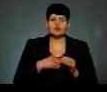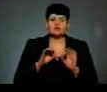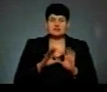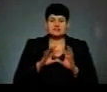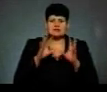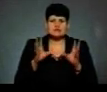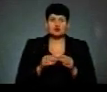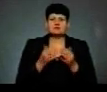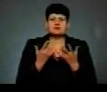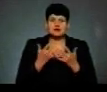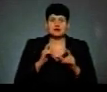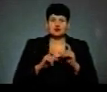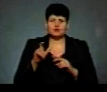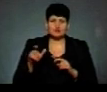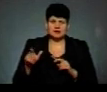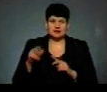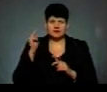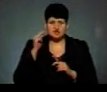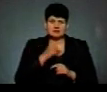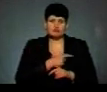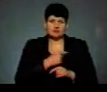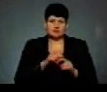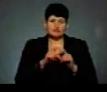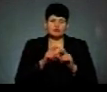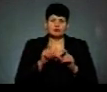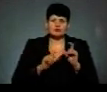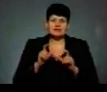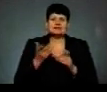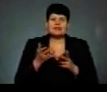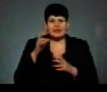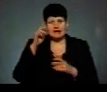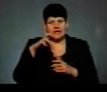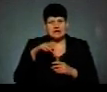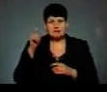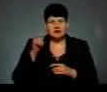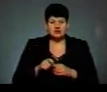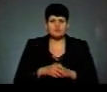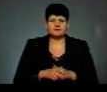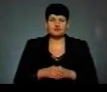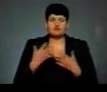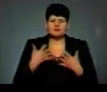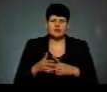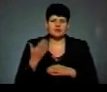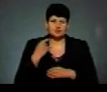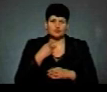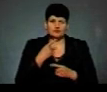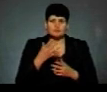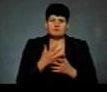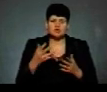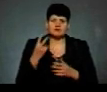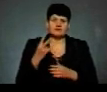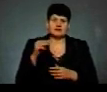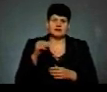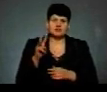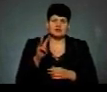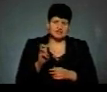загалом, скільки студентів-іноземців навчаються в медичному виші, з яких країн вони приїжджають? Угу. Ну, як я вже перед тим зазначив, більше 2300,